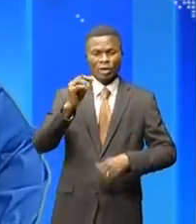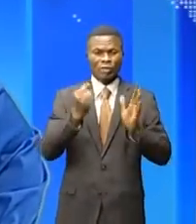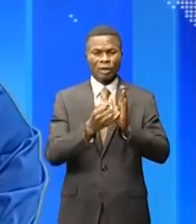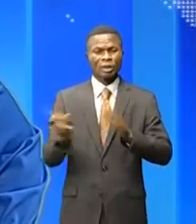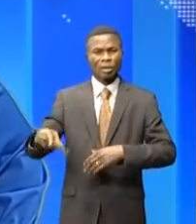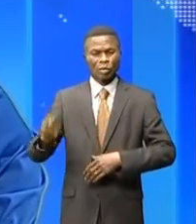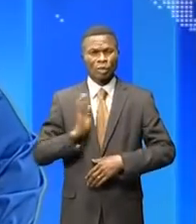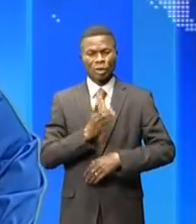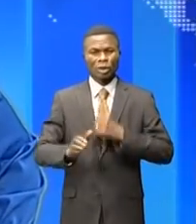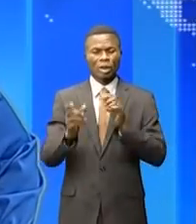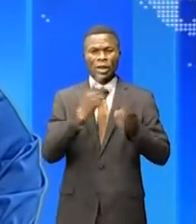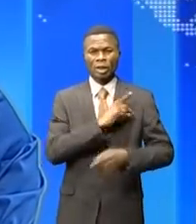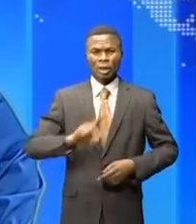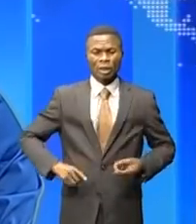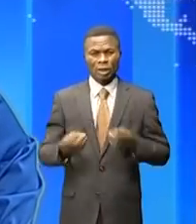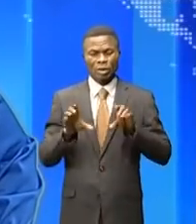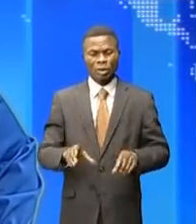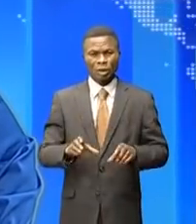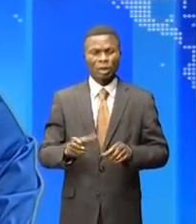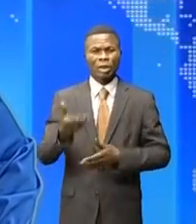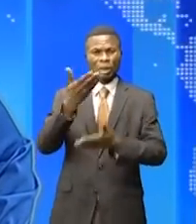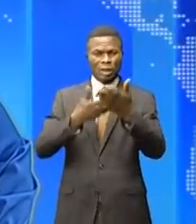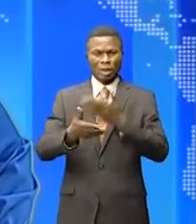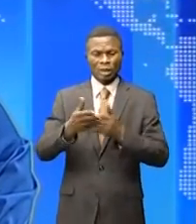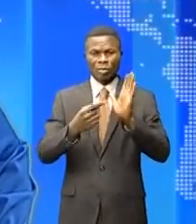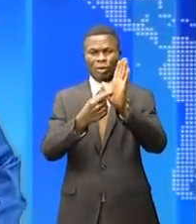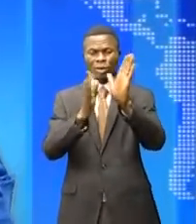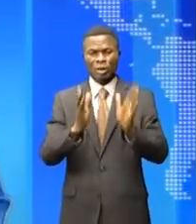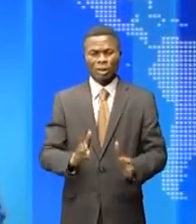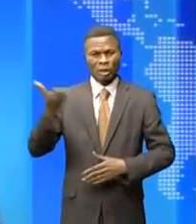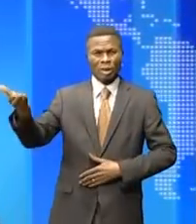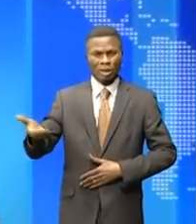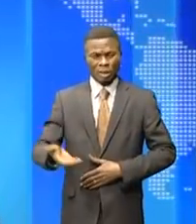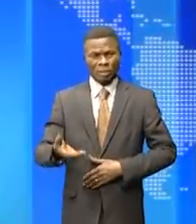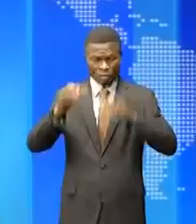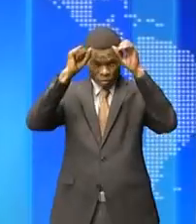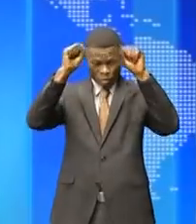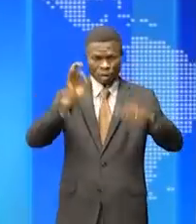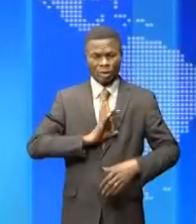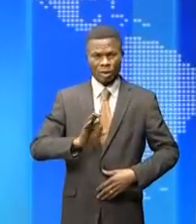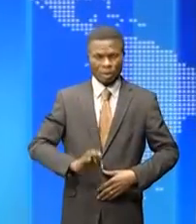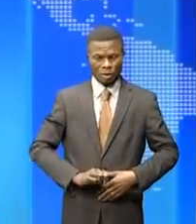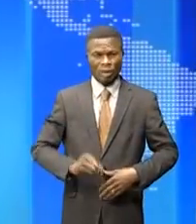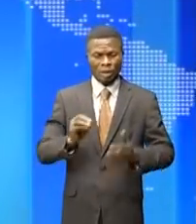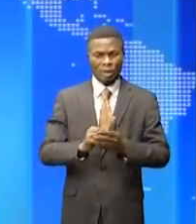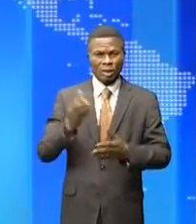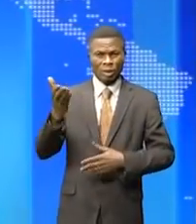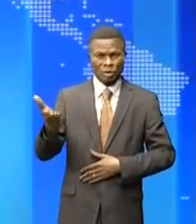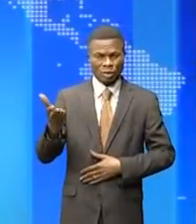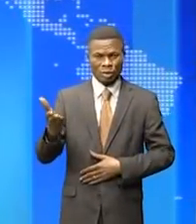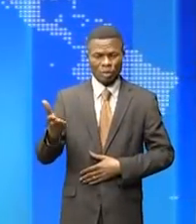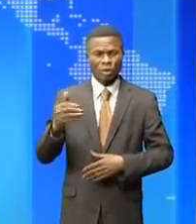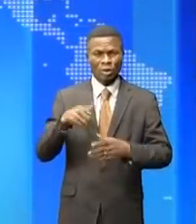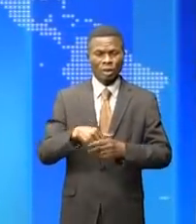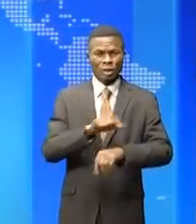démocratique du congo représentés par leurs délégués ont été reçus par le président de la république félix antoine tshisekedi